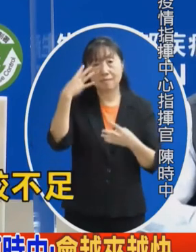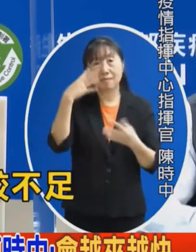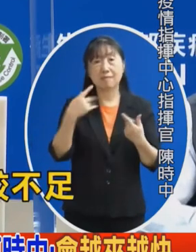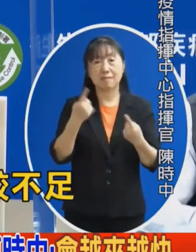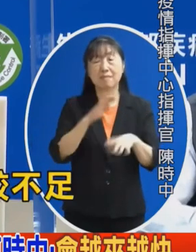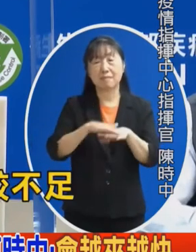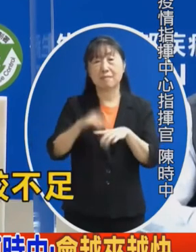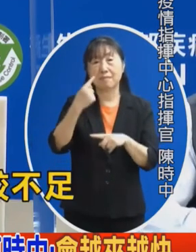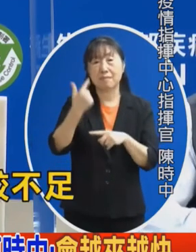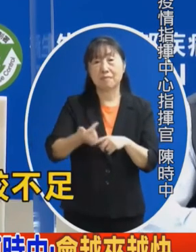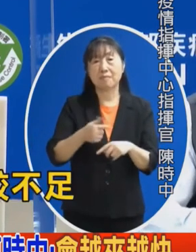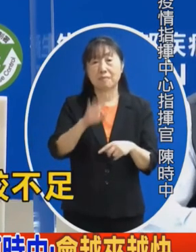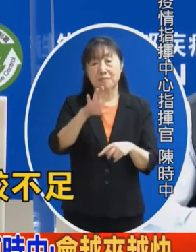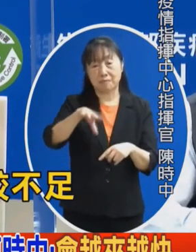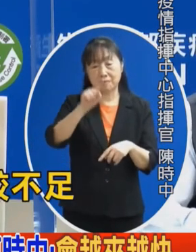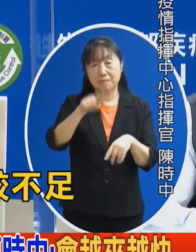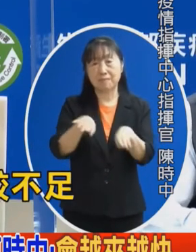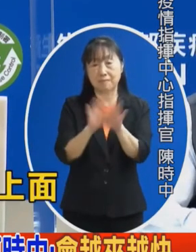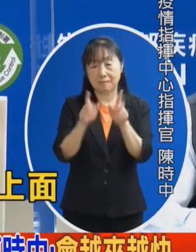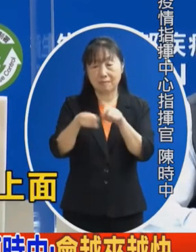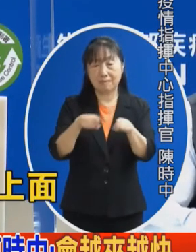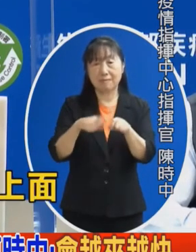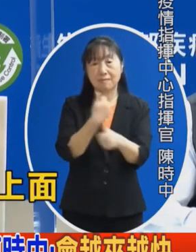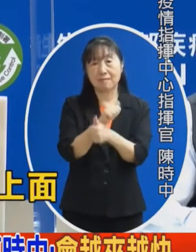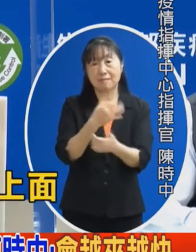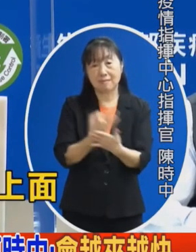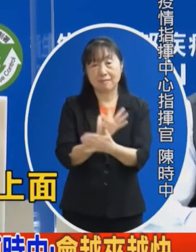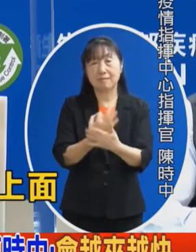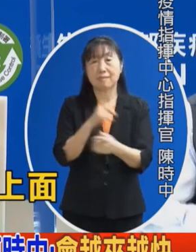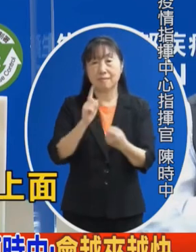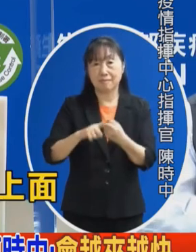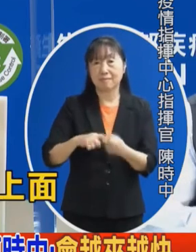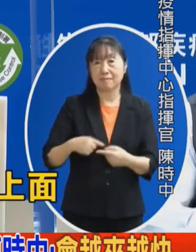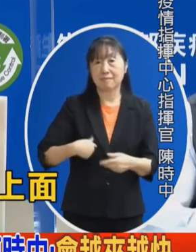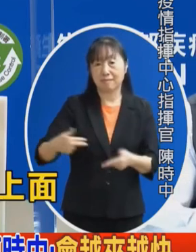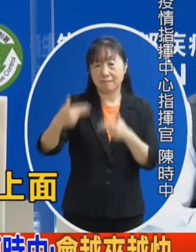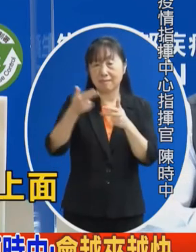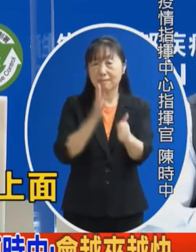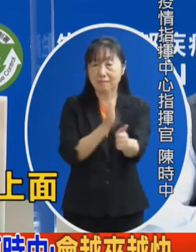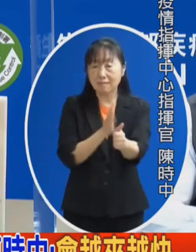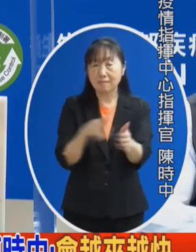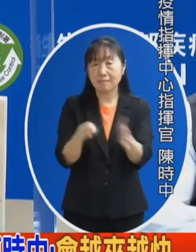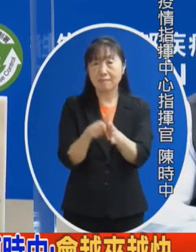初上路大家的经验都比较不足，你不管在问诊上面，